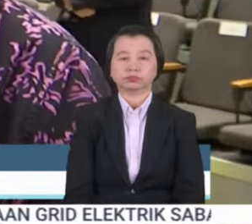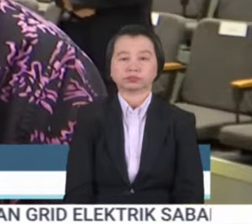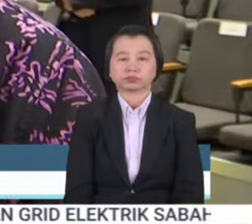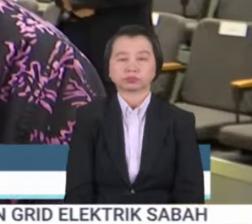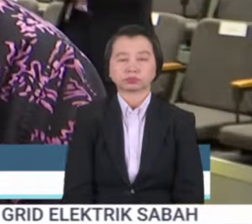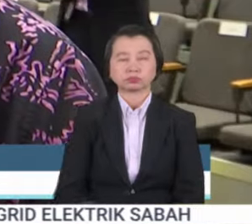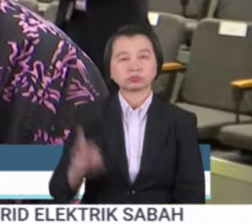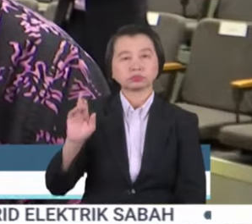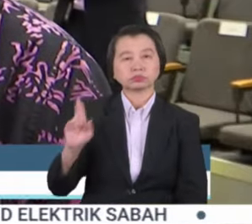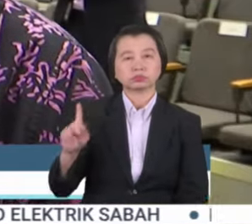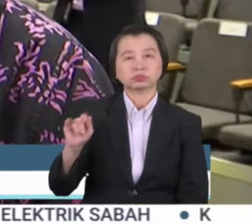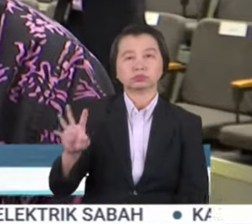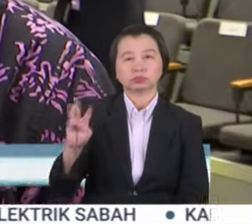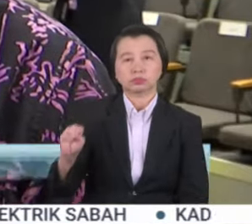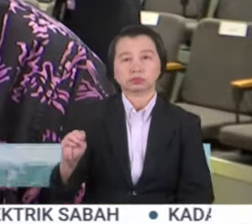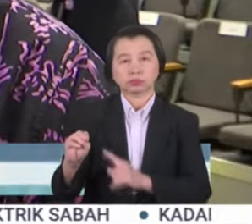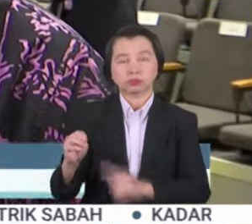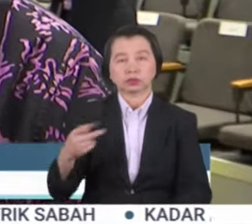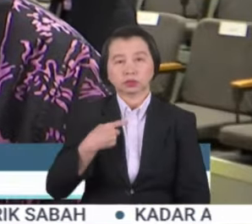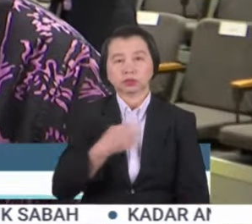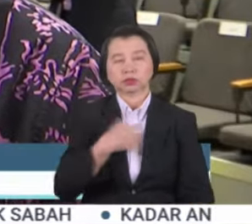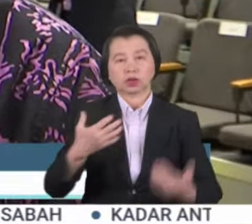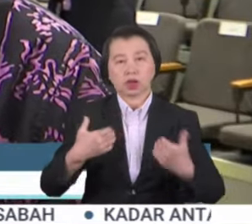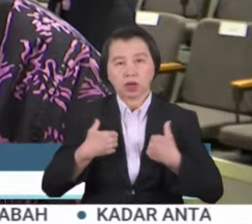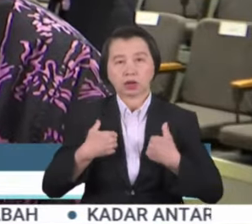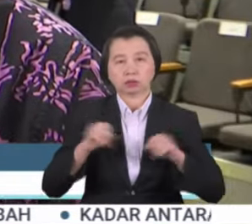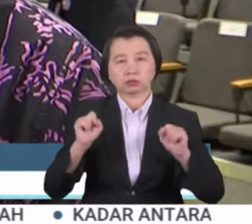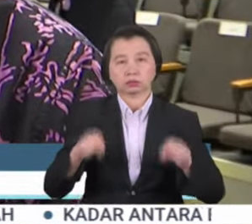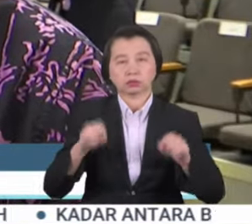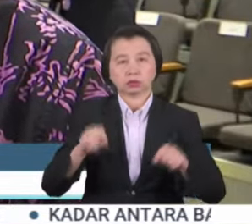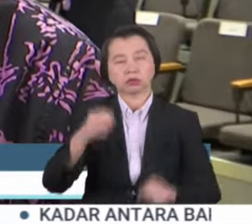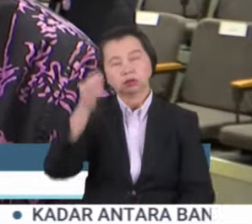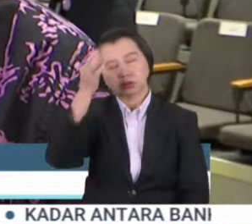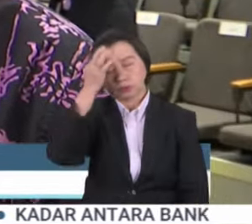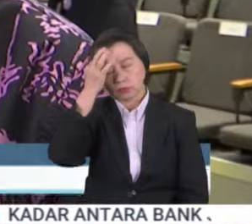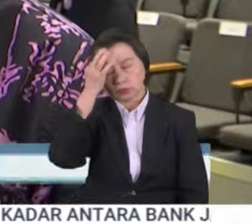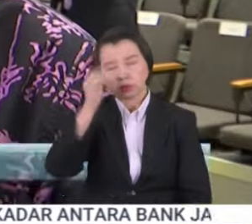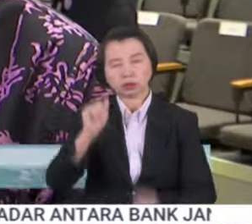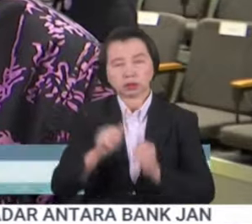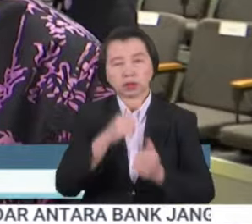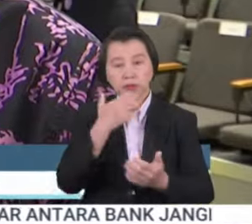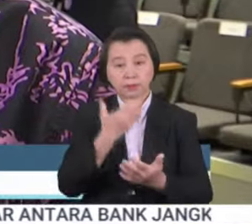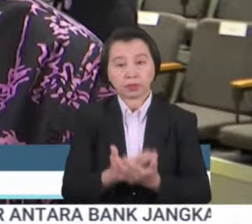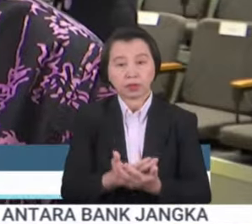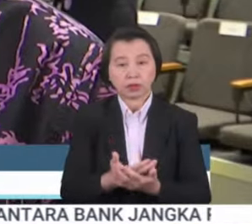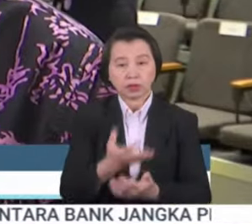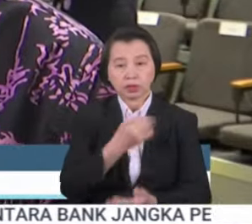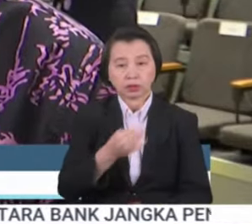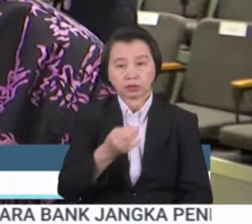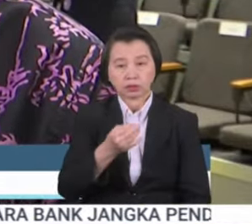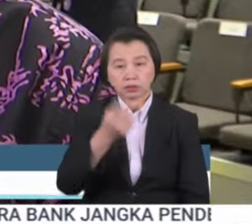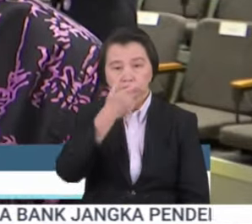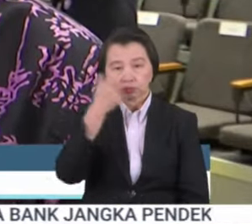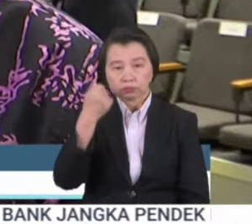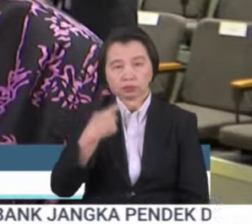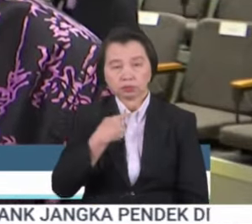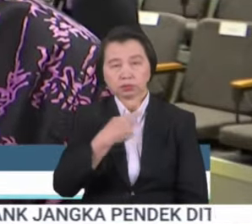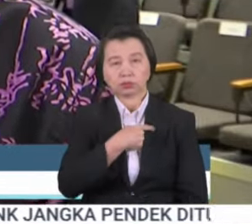Kelebihan RTM adalah di mana kita mempunyai keupayaan berfikir yang elok, ya, staff kita